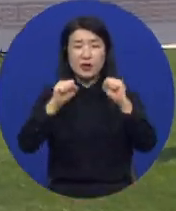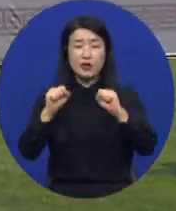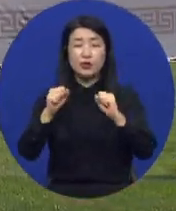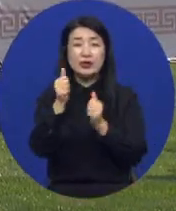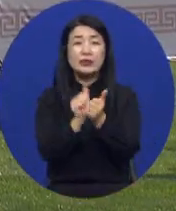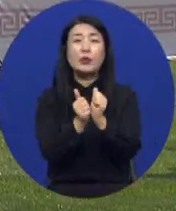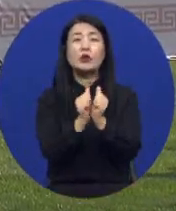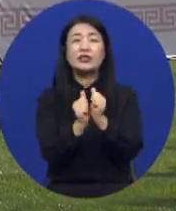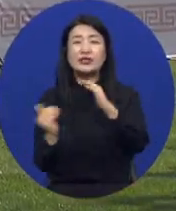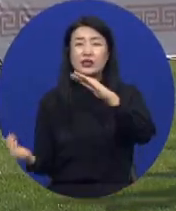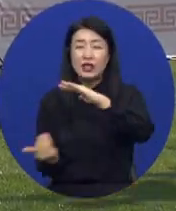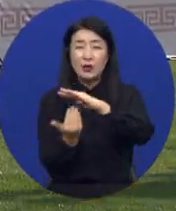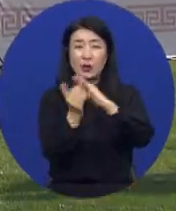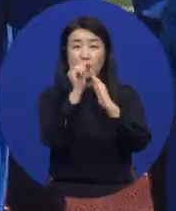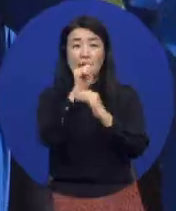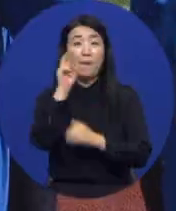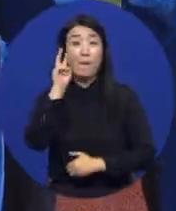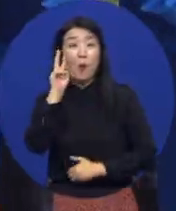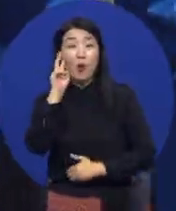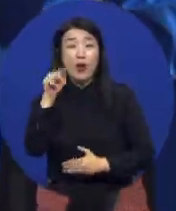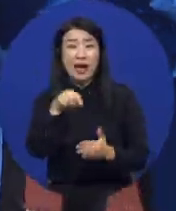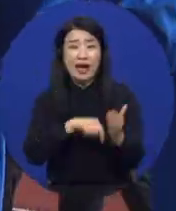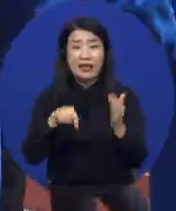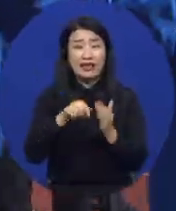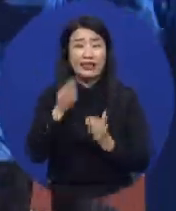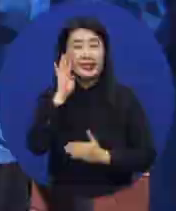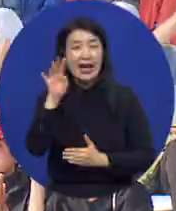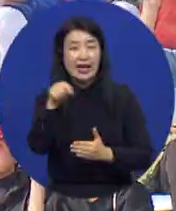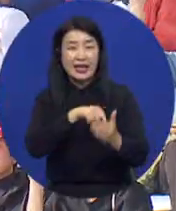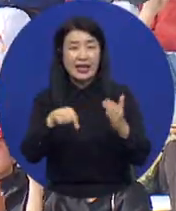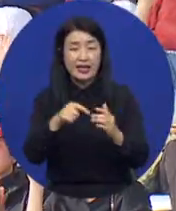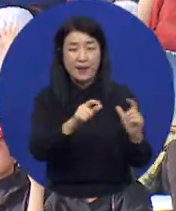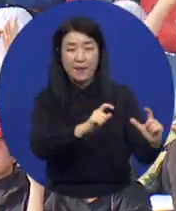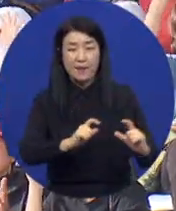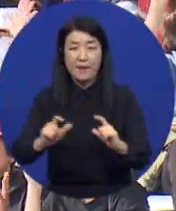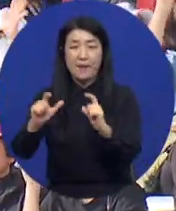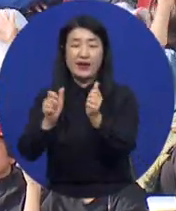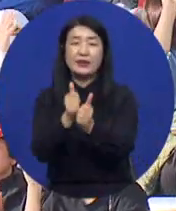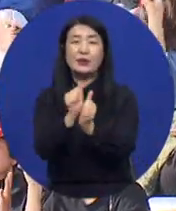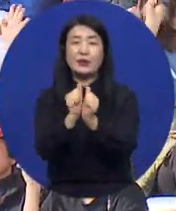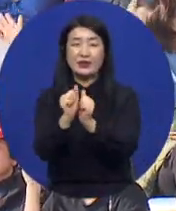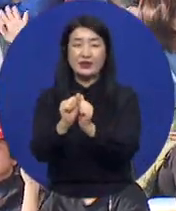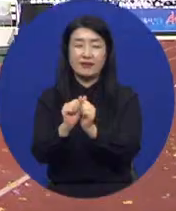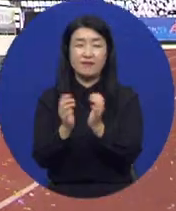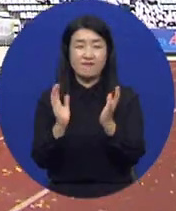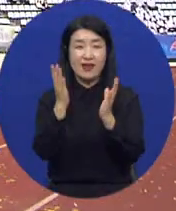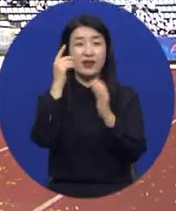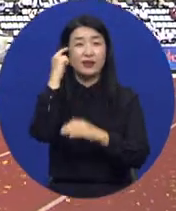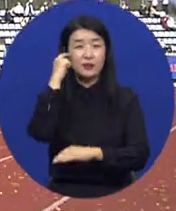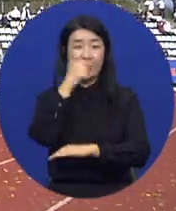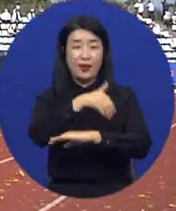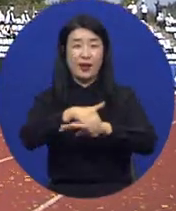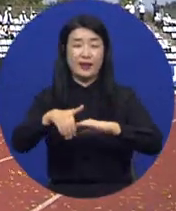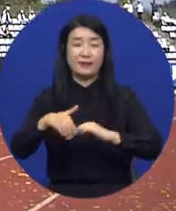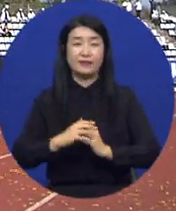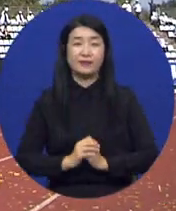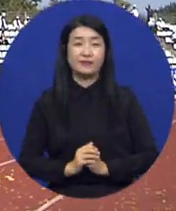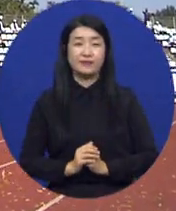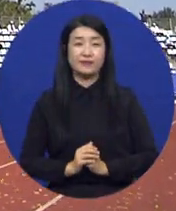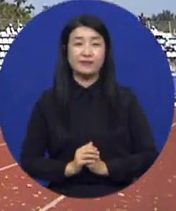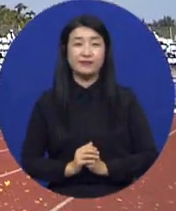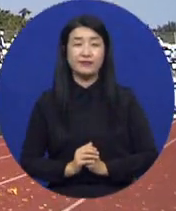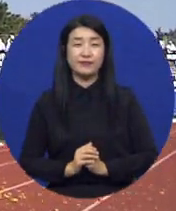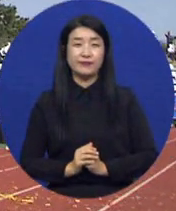잔치인 이번 도민체전은 모레까지 사흘 동안 온 섬을 스포츠 열기로 달굴 전망입니다. MBC 뉴스 이따금입니다.